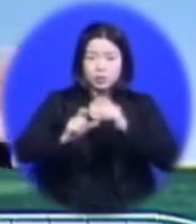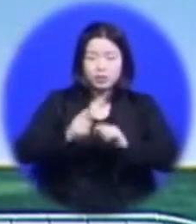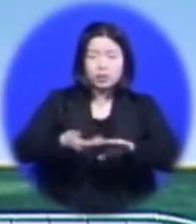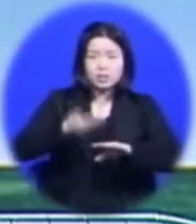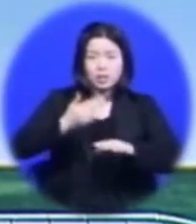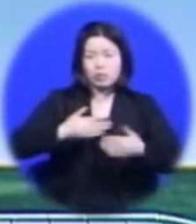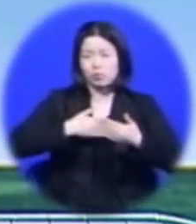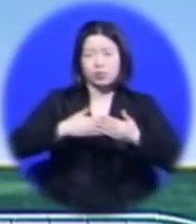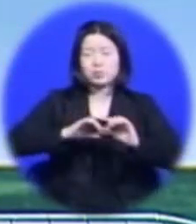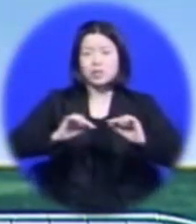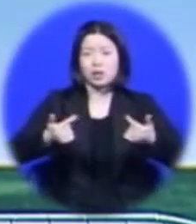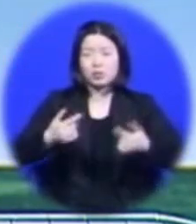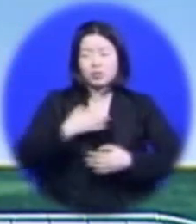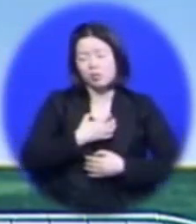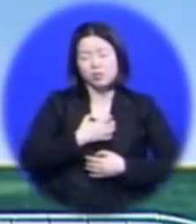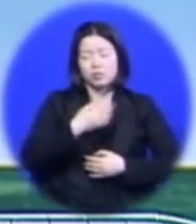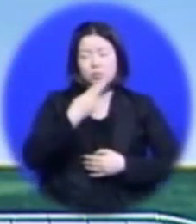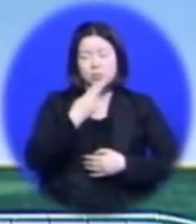않고 염려가 안 됩니다.